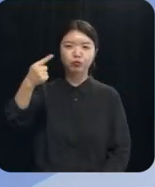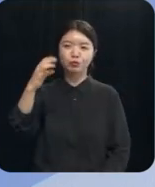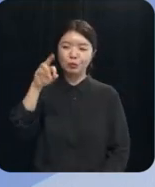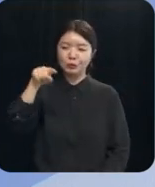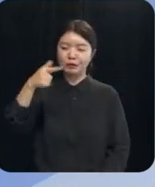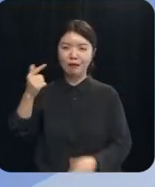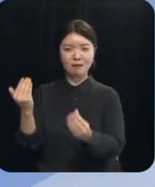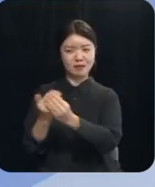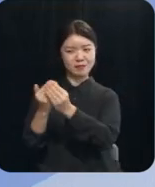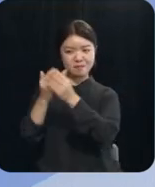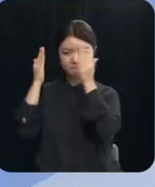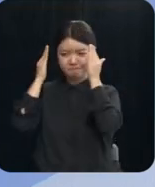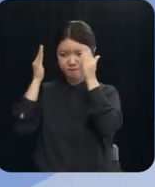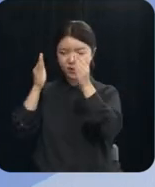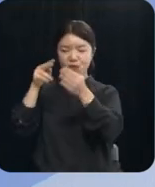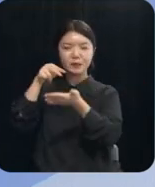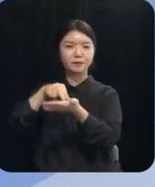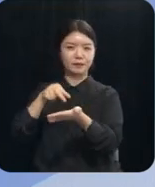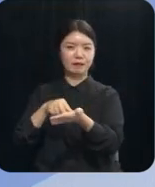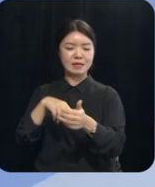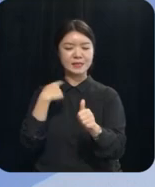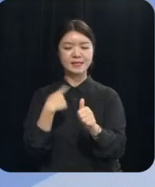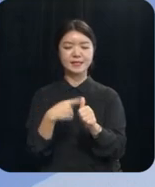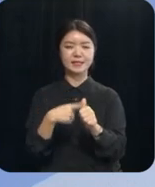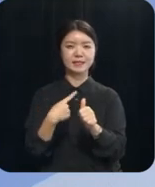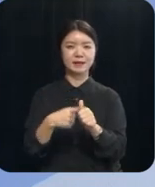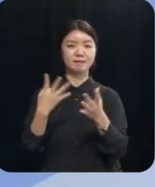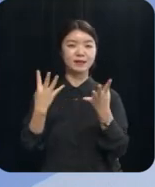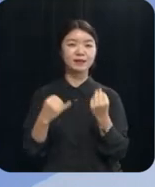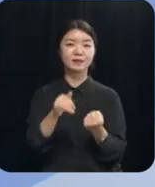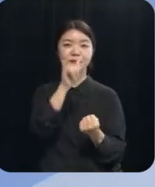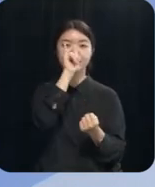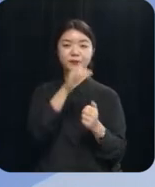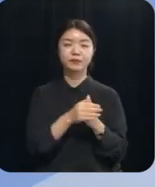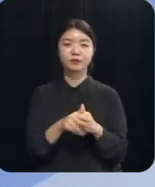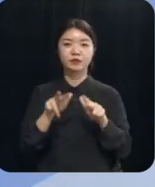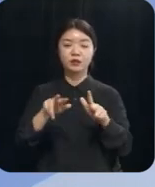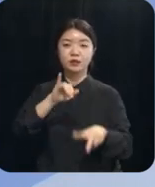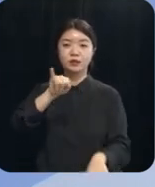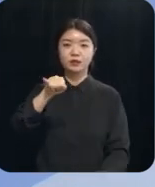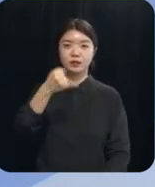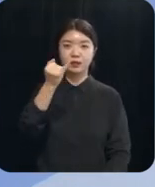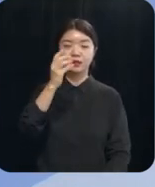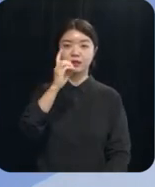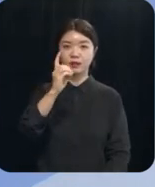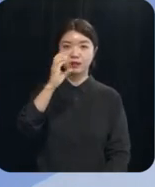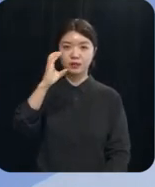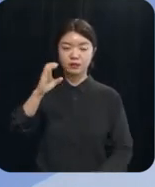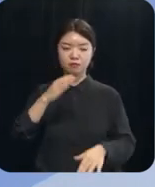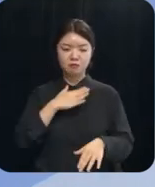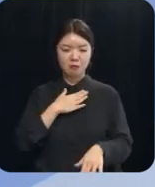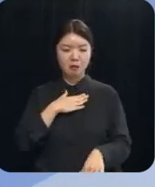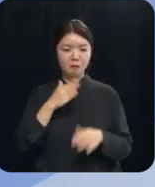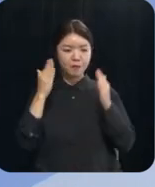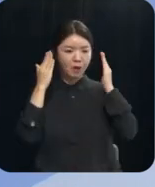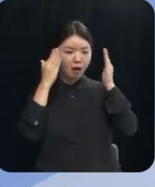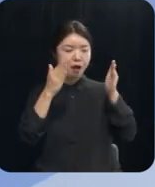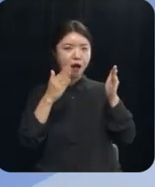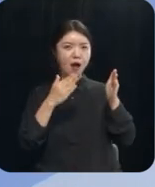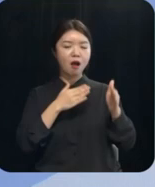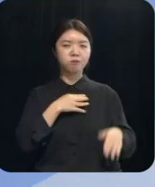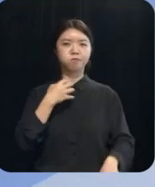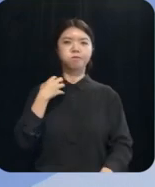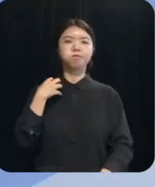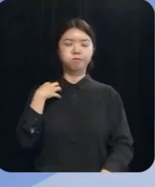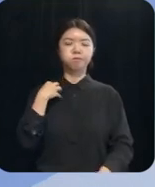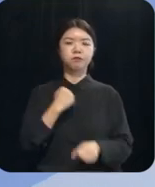집중하고 있다는 의견들과 비판들을 받아왔습니다. 이제 JDC는 자기 방향성을 전환해야 된다고